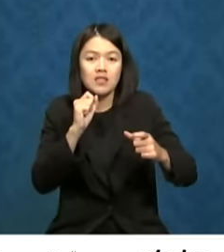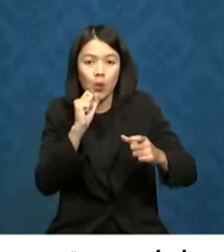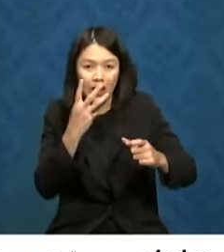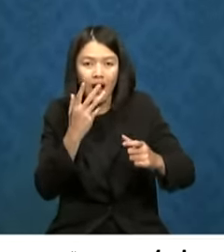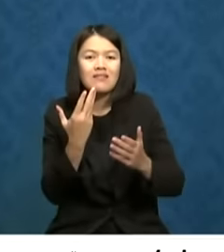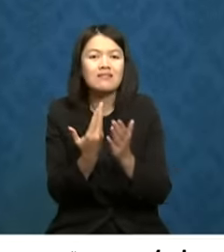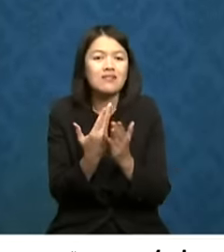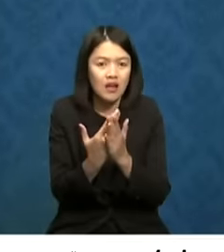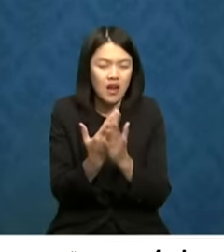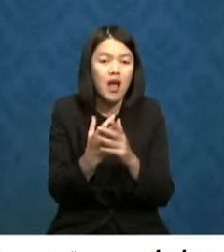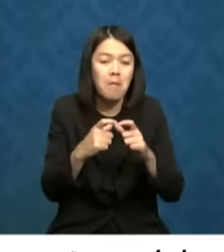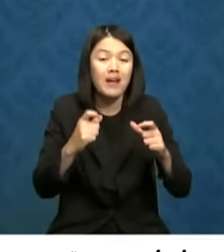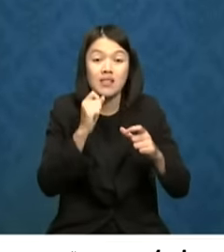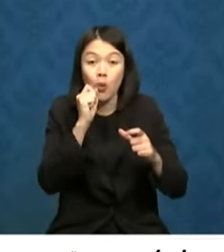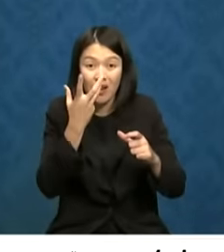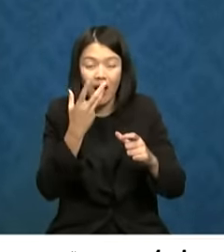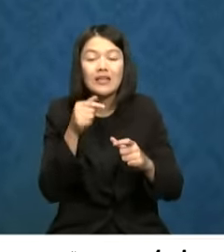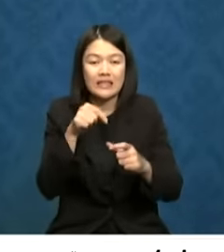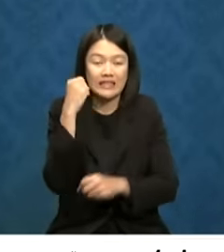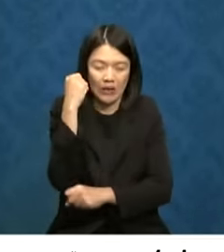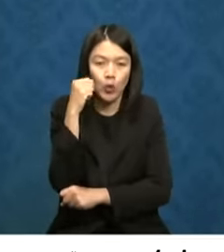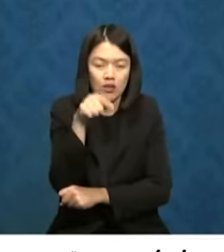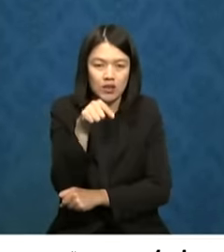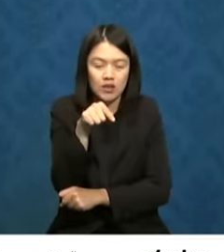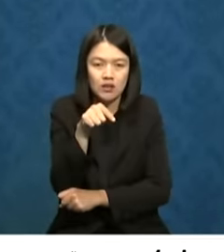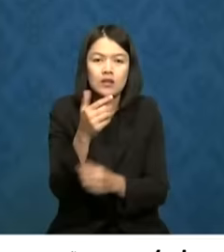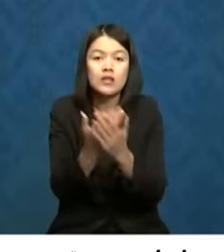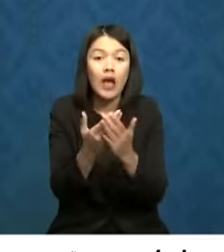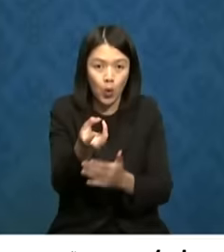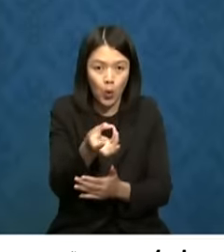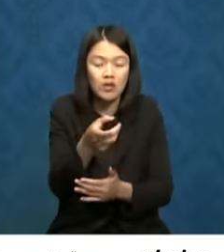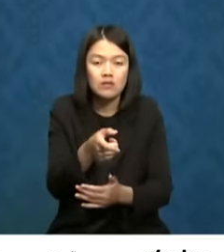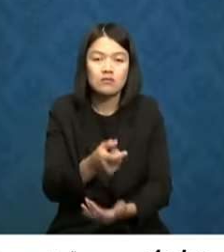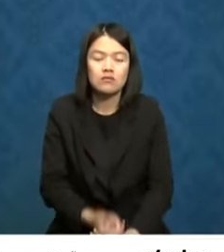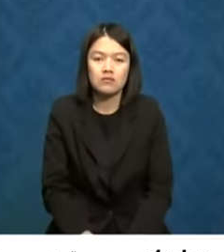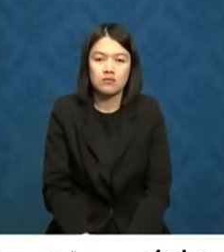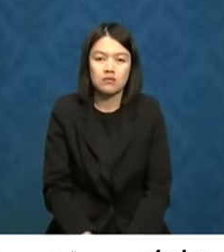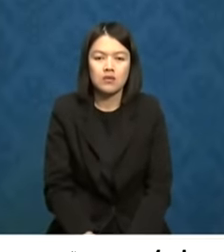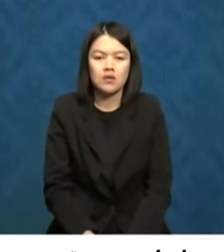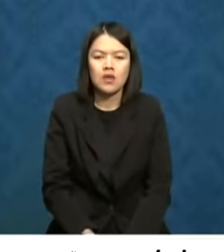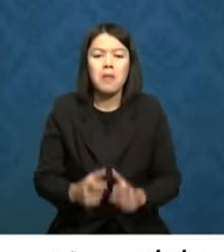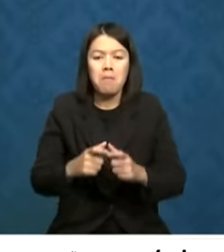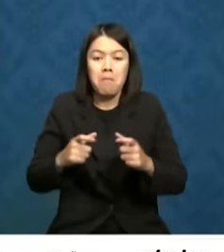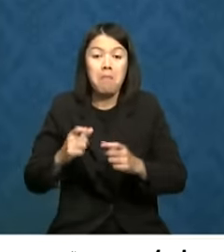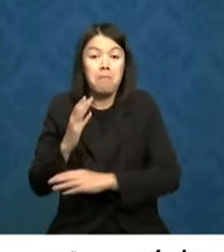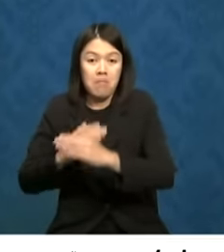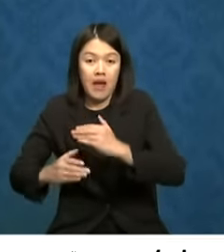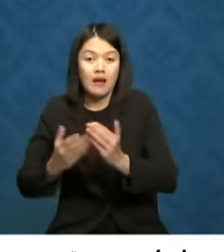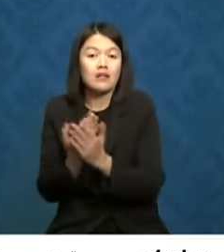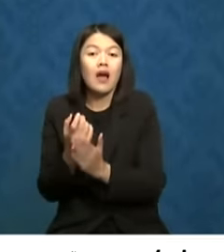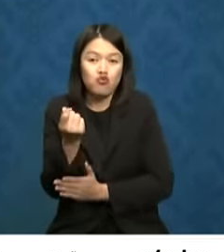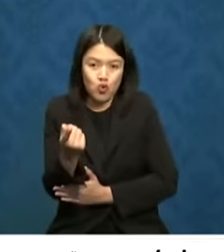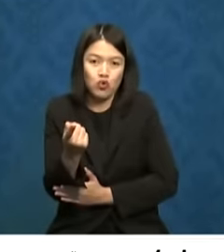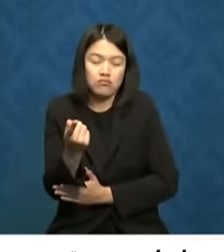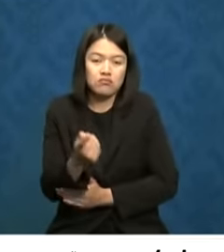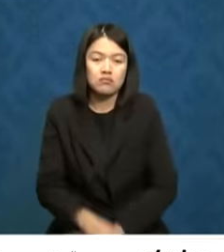ผู้ผู้ที่มีผู้ถือบัตรสวัสดิการแห่งรัฐของผู้มีรายได้น้อยและผู้ถือบัตรผู้พิการเป็นเงิน